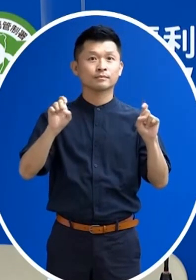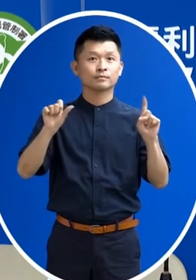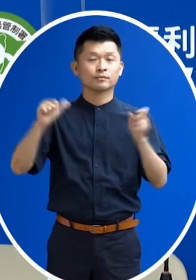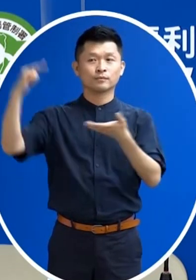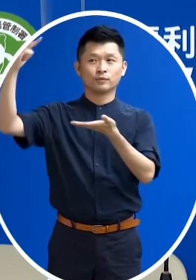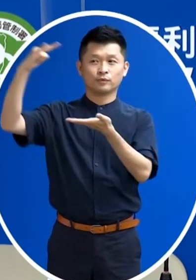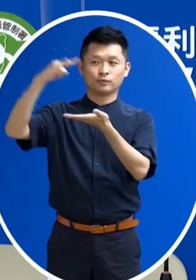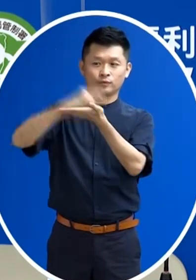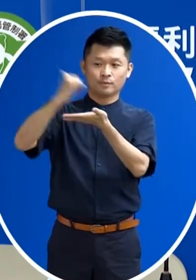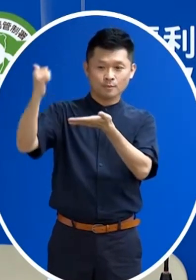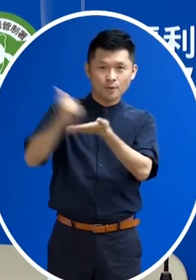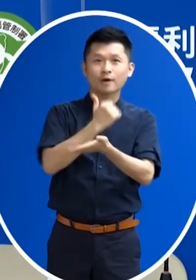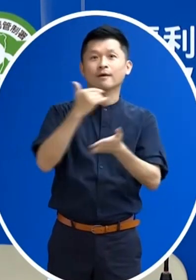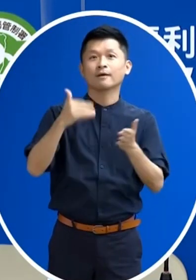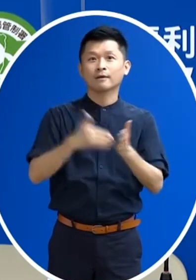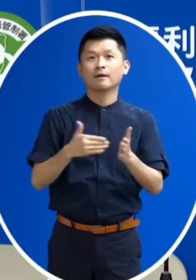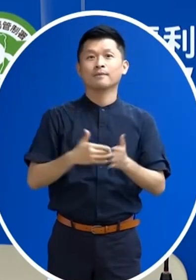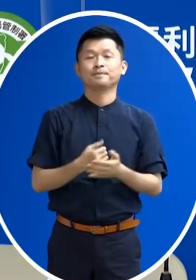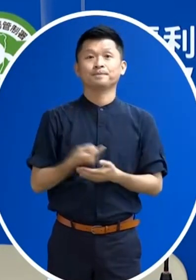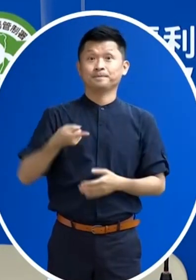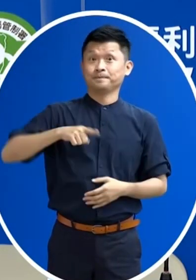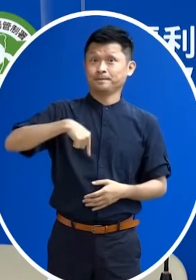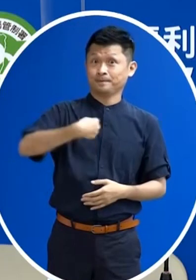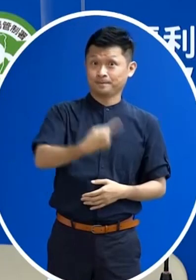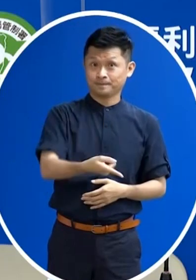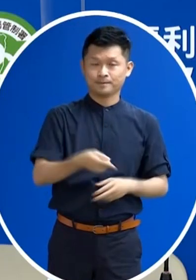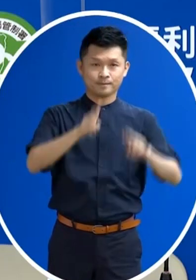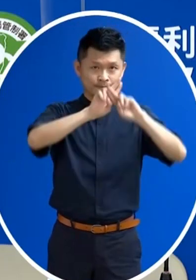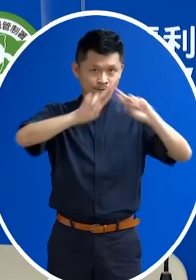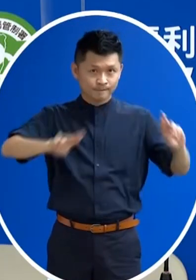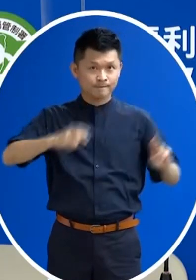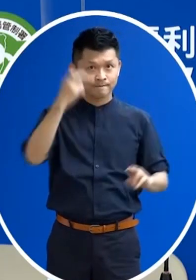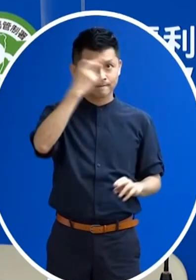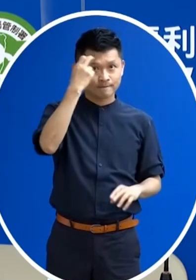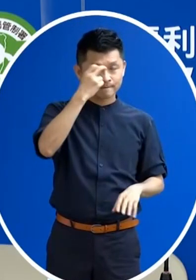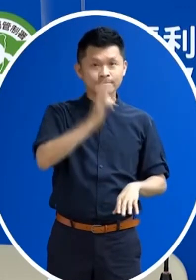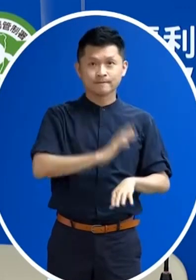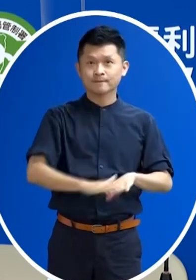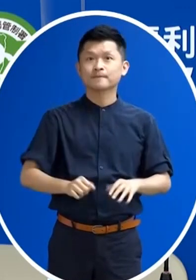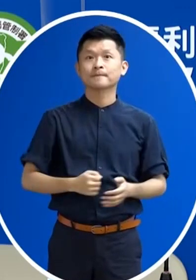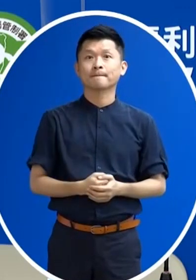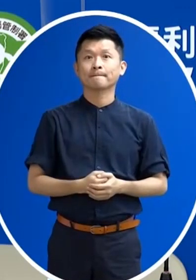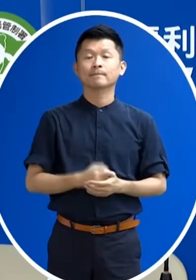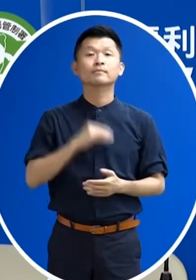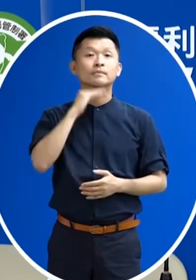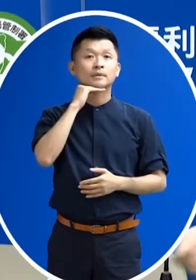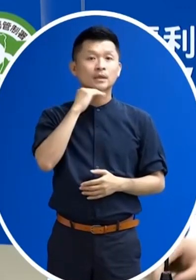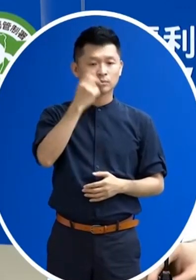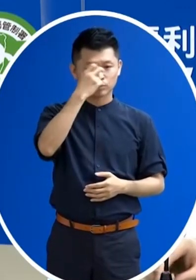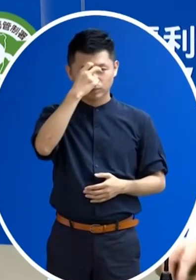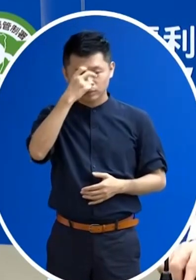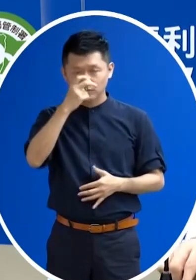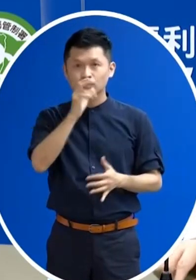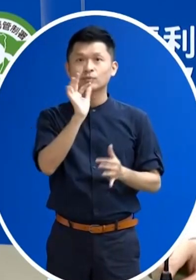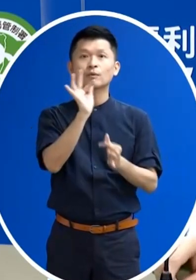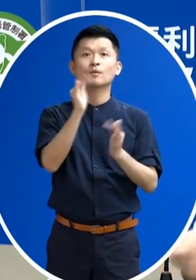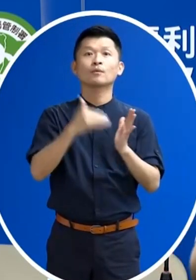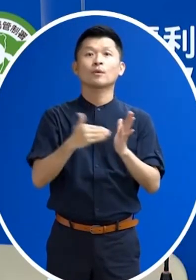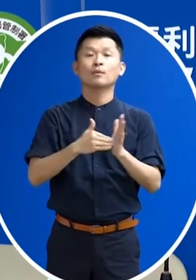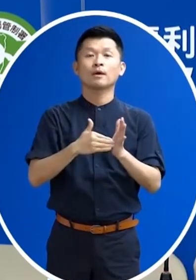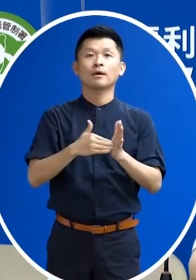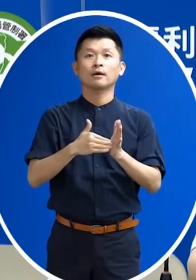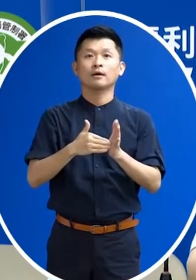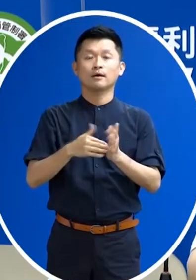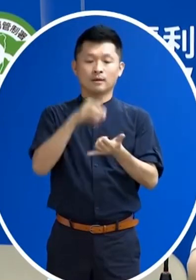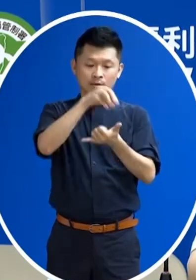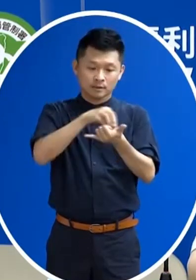台。好，那接下来我们会去做这个风险检验的这个动作，那等到完成之后，就会发放